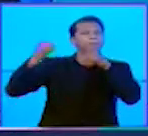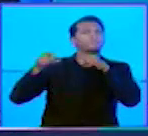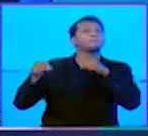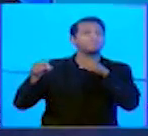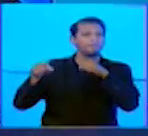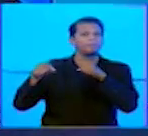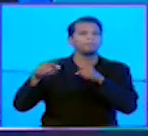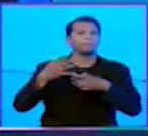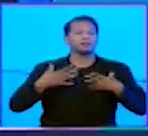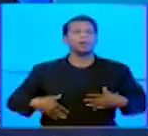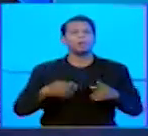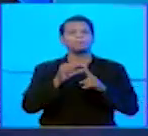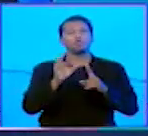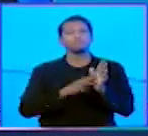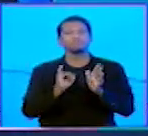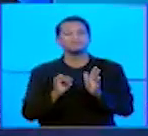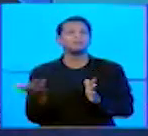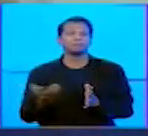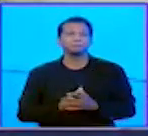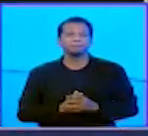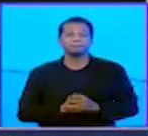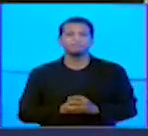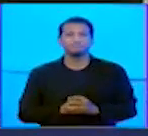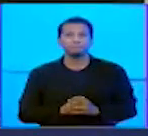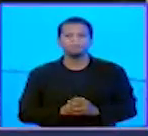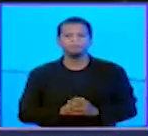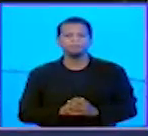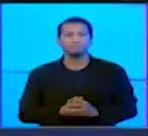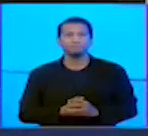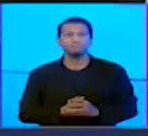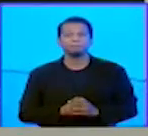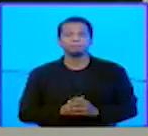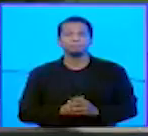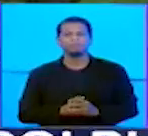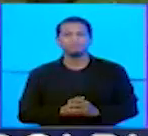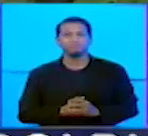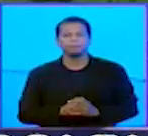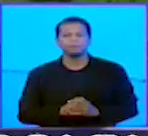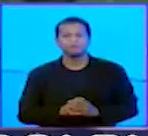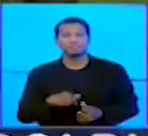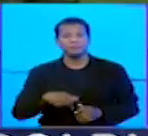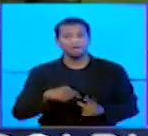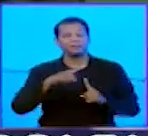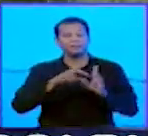oleh Badan POM Hai dengan pengolah kata tni-polri